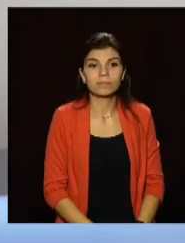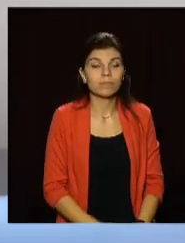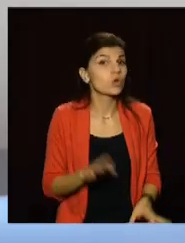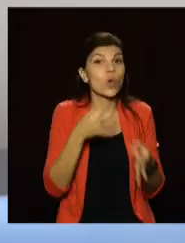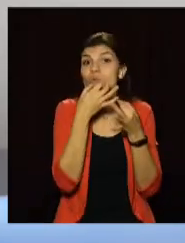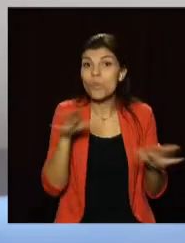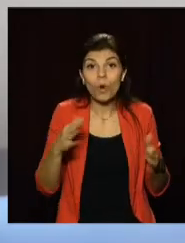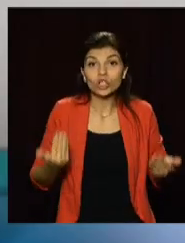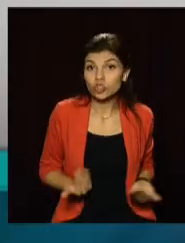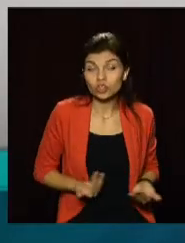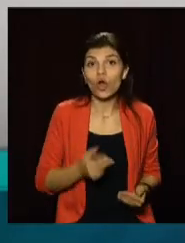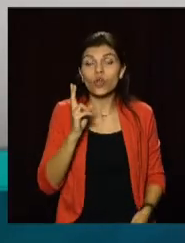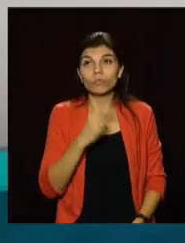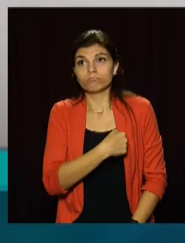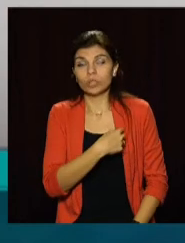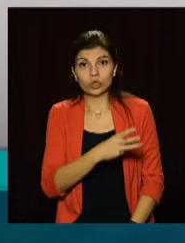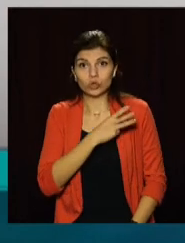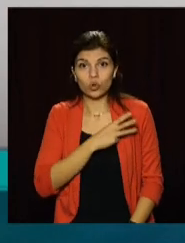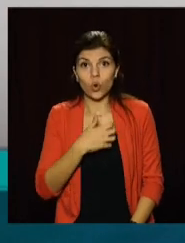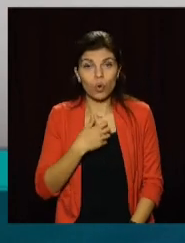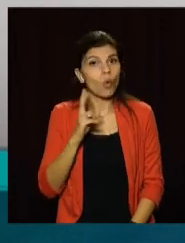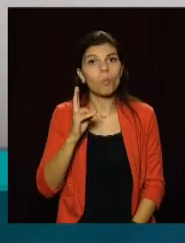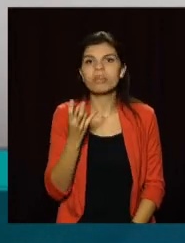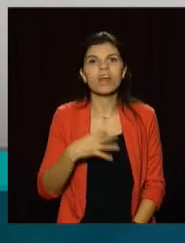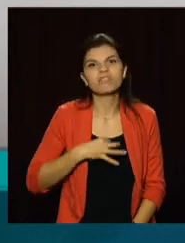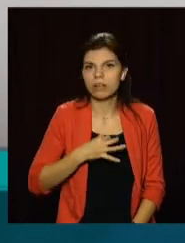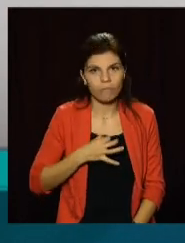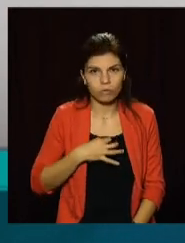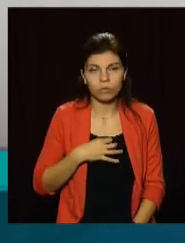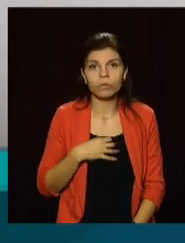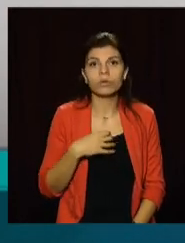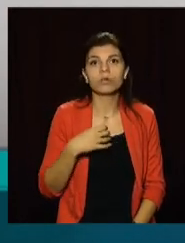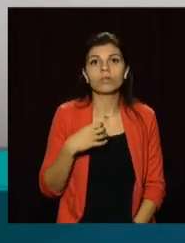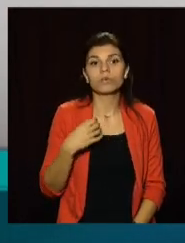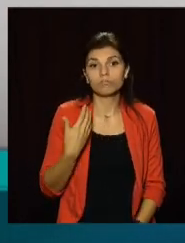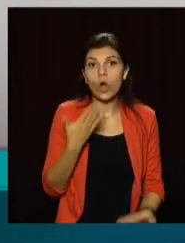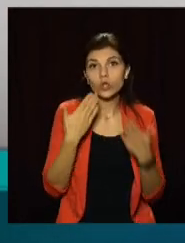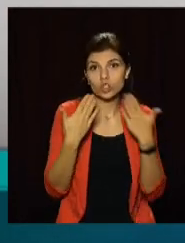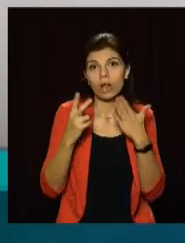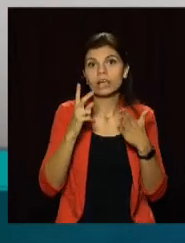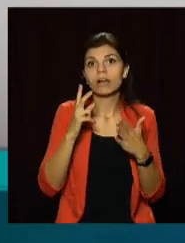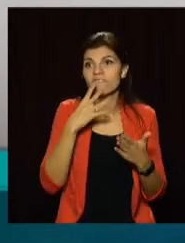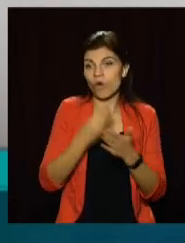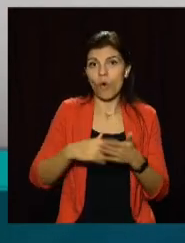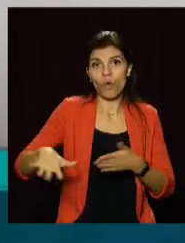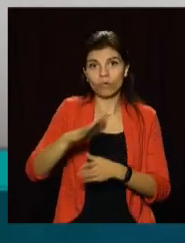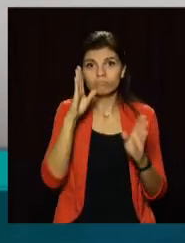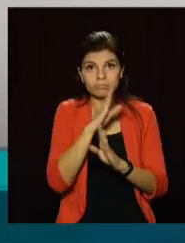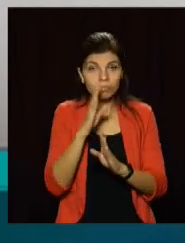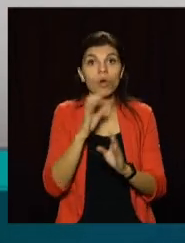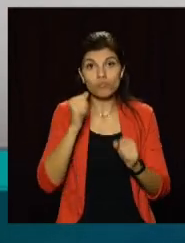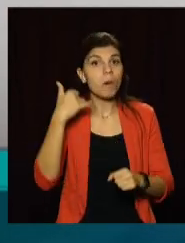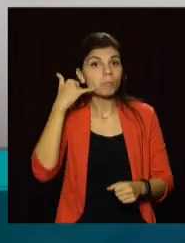Любой житель, проявивший инициативу, которому не безразлично отношение к своему городу, может